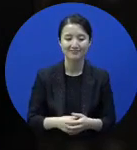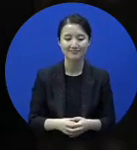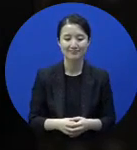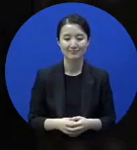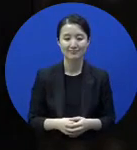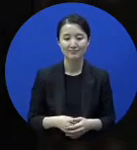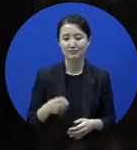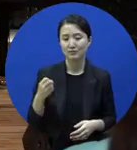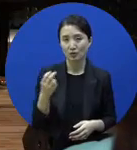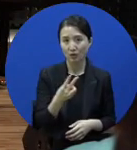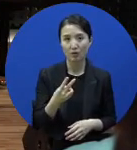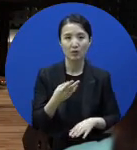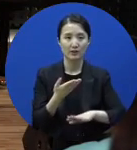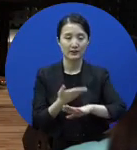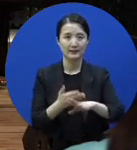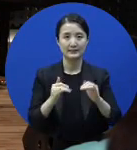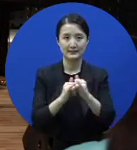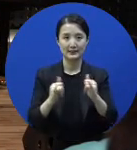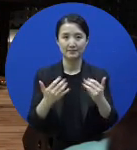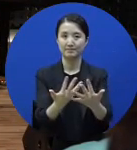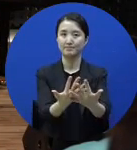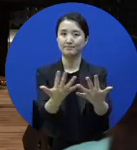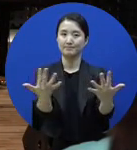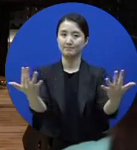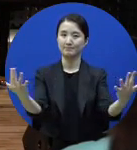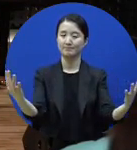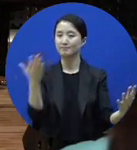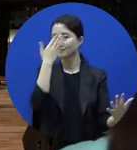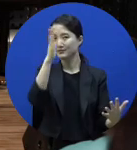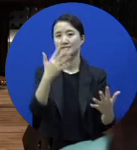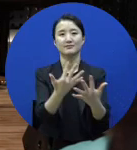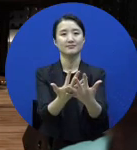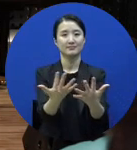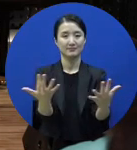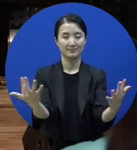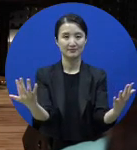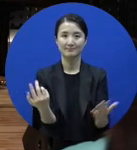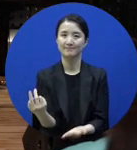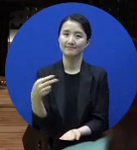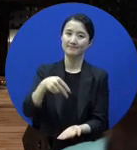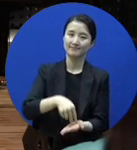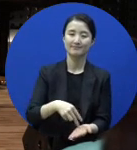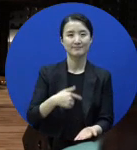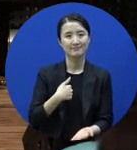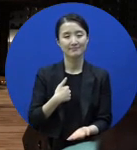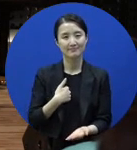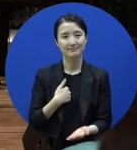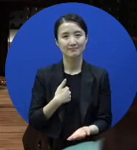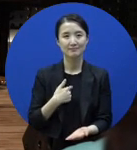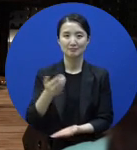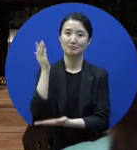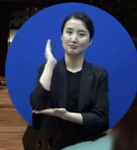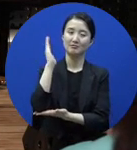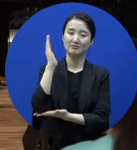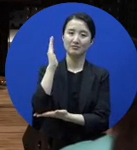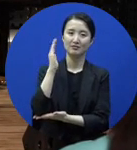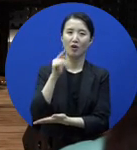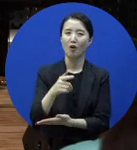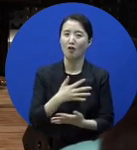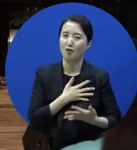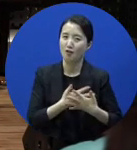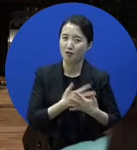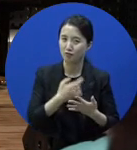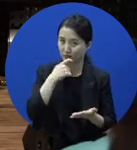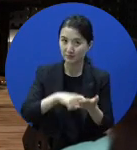뭔가 2시간을 막 떠들 수 있는 그러니까 이렇게 많은 분 앞에서 떠들기는 쉽진 않지만 그래도 한 두세 명 후배나 아니면 또 다른 지인들이